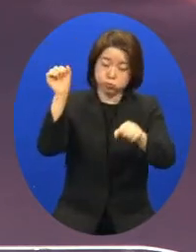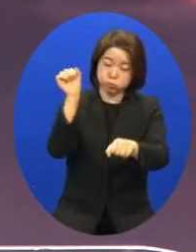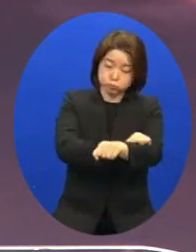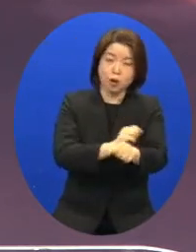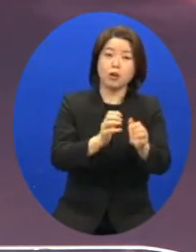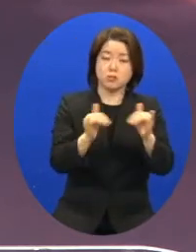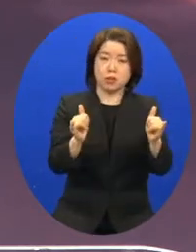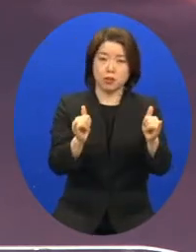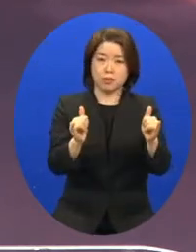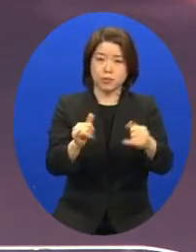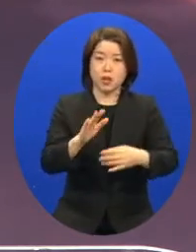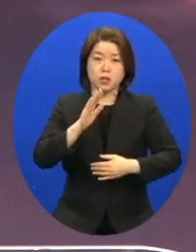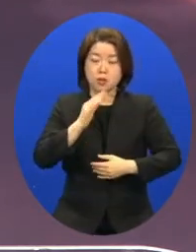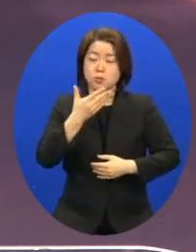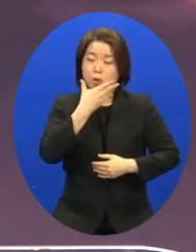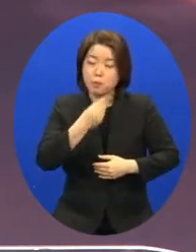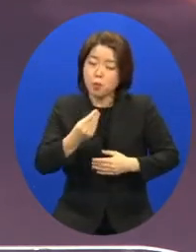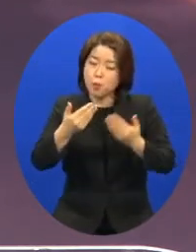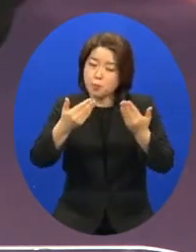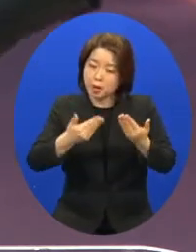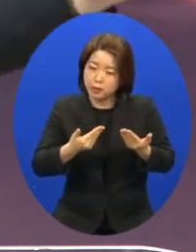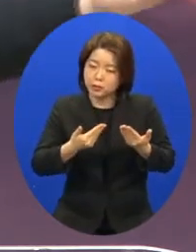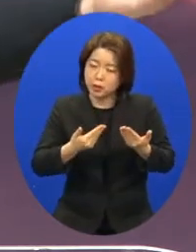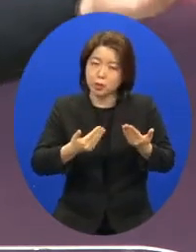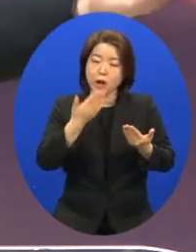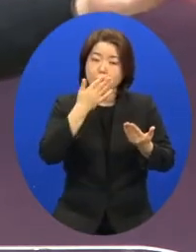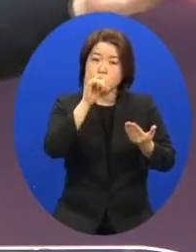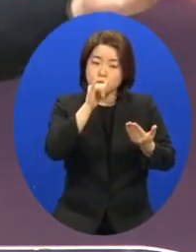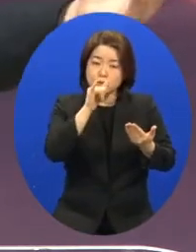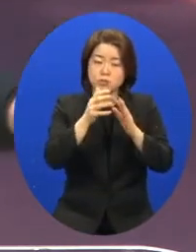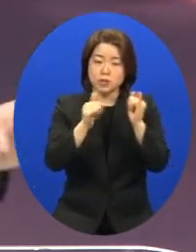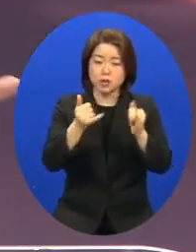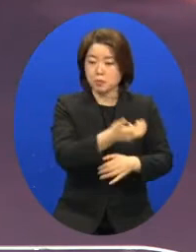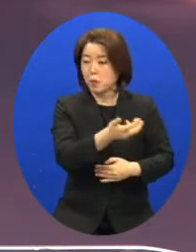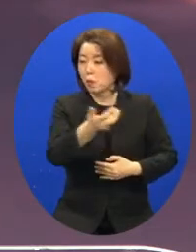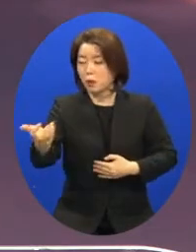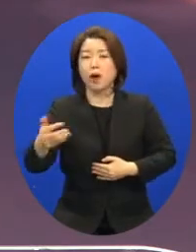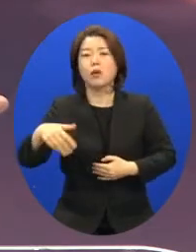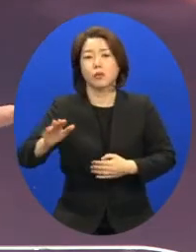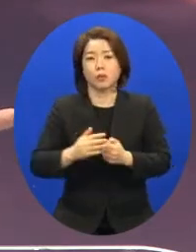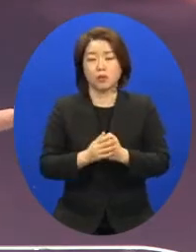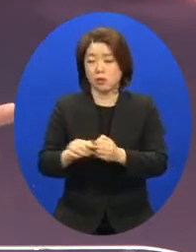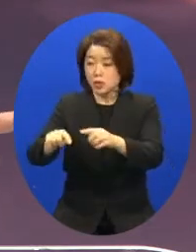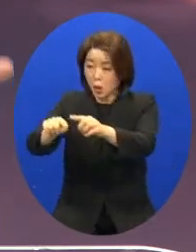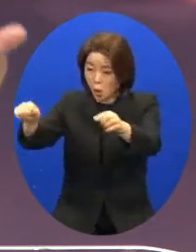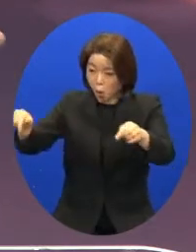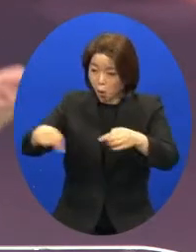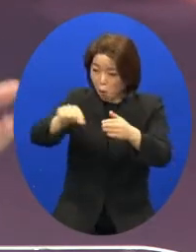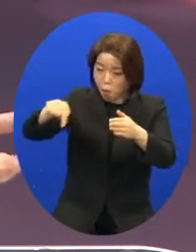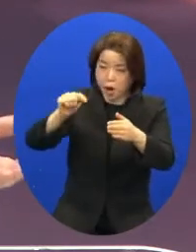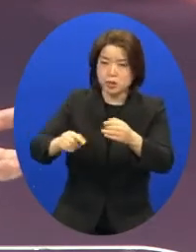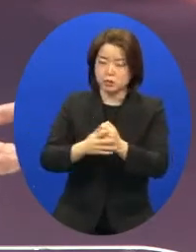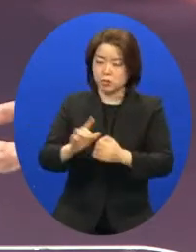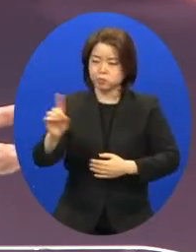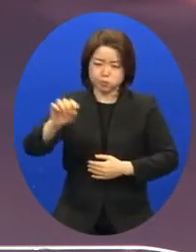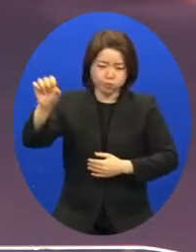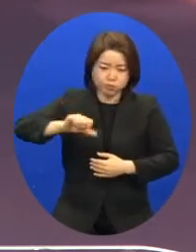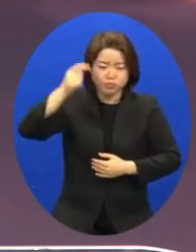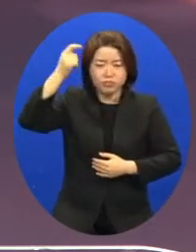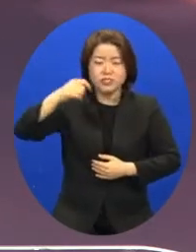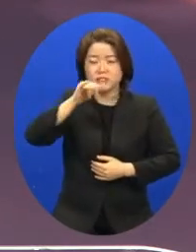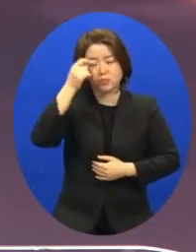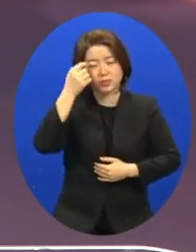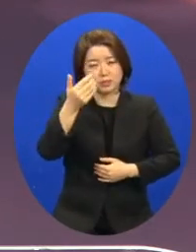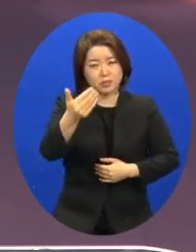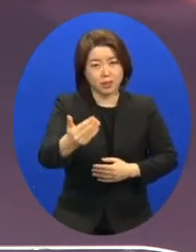사람, 정말 복을 받았다고 할 사람들만 가는 거예요. 그런데 그 유학생들이 무슨 열등감이 있을 수